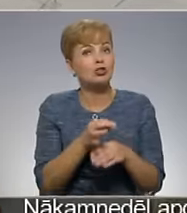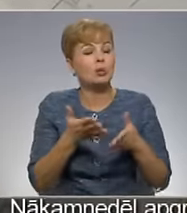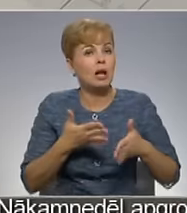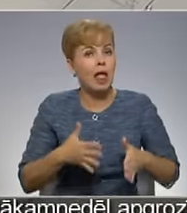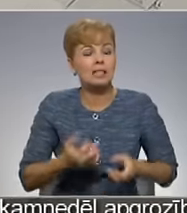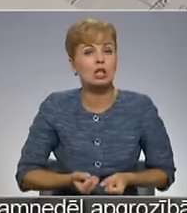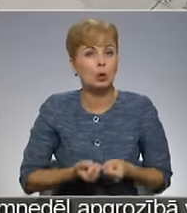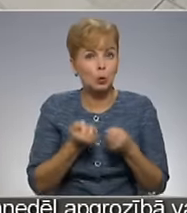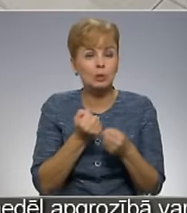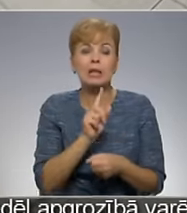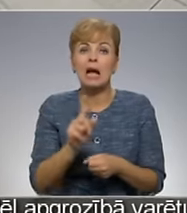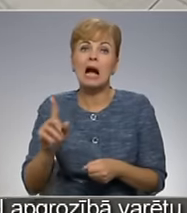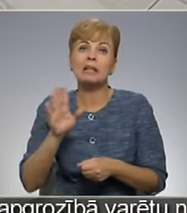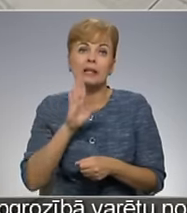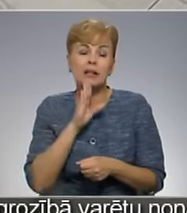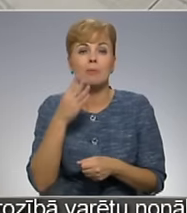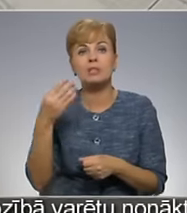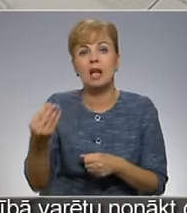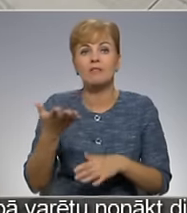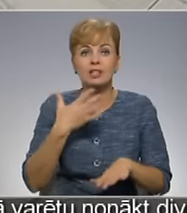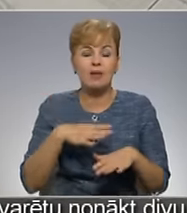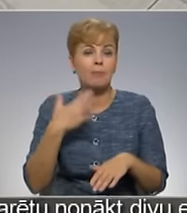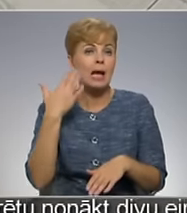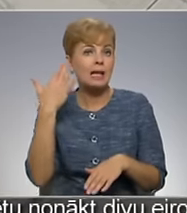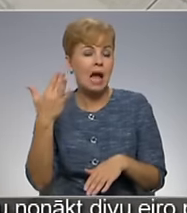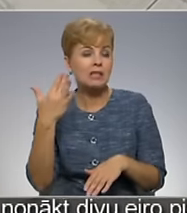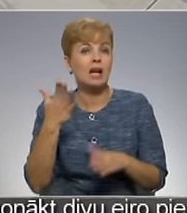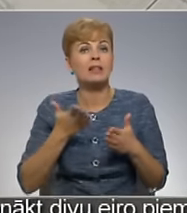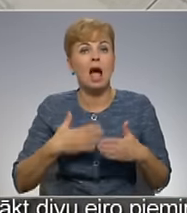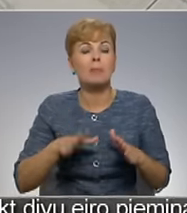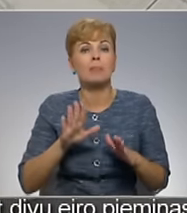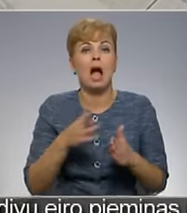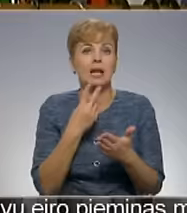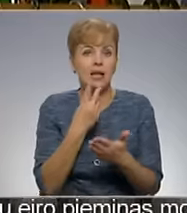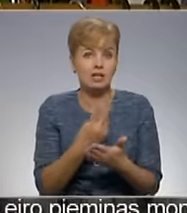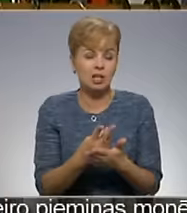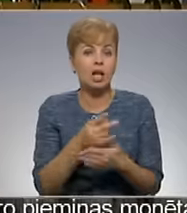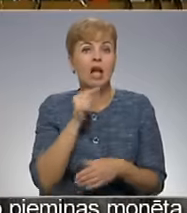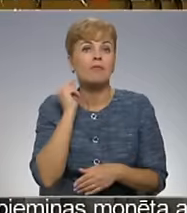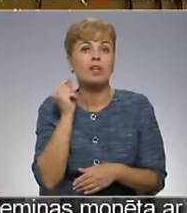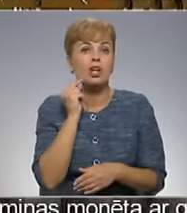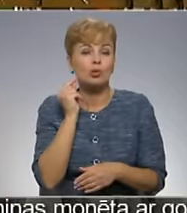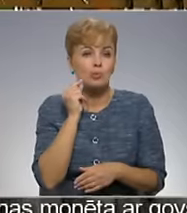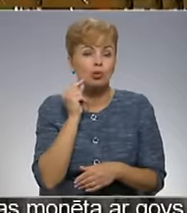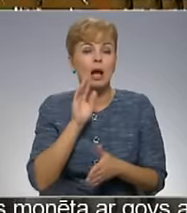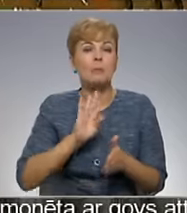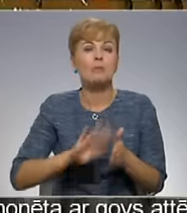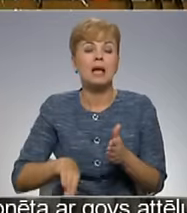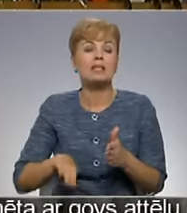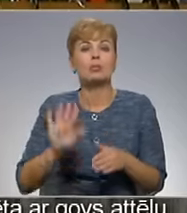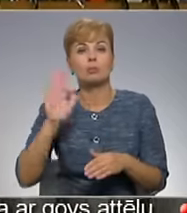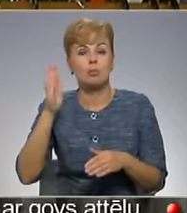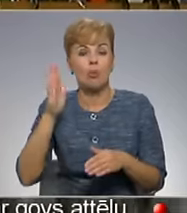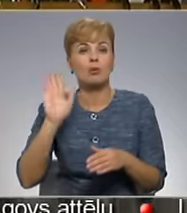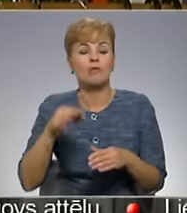daudz grūtāk, jo katrai dāmai ir savas vēlmes un ieceras, kā tērpam jāizskatās. Ar vīriešiem tos jau varēja bez spoguļu laikot, viņiem, nu kā